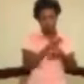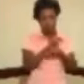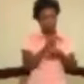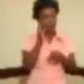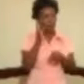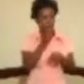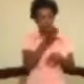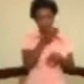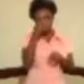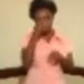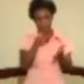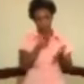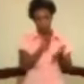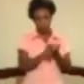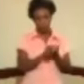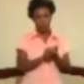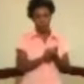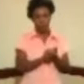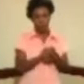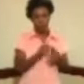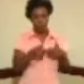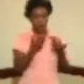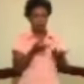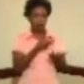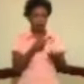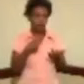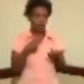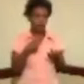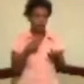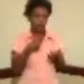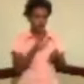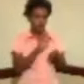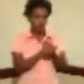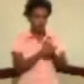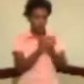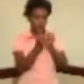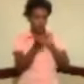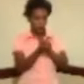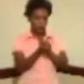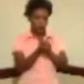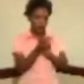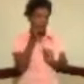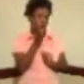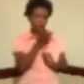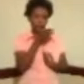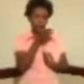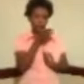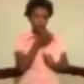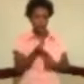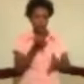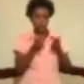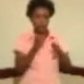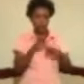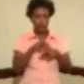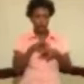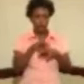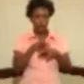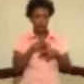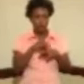des coopératives, comment ils sont capables d'exploiter. Donc pour nous-mêmes, la réforme agraire, au lieu que l'y exprimer en termes